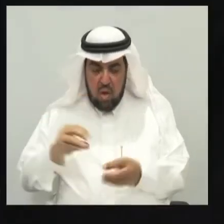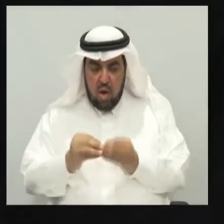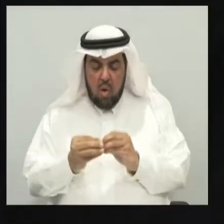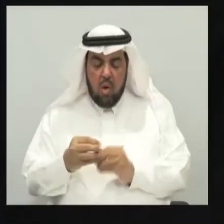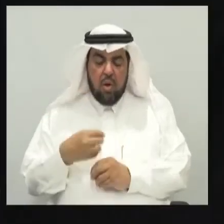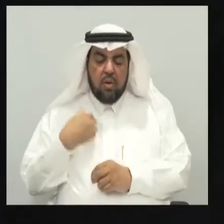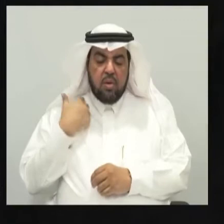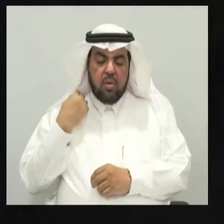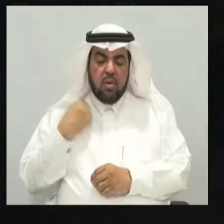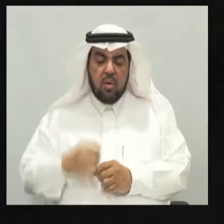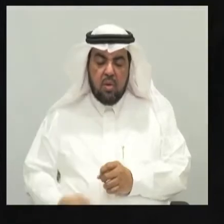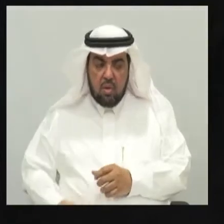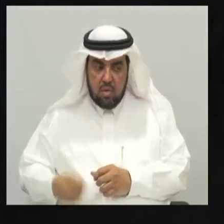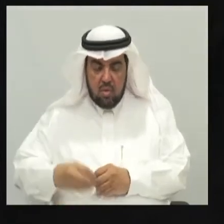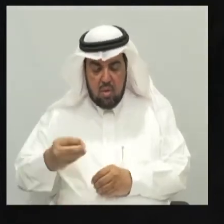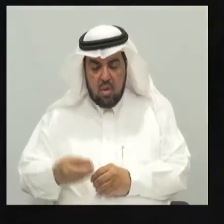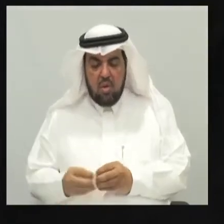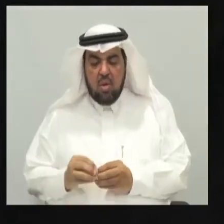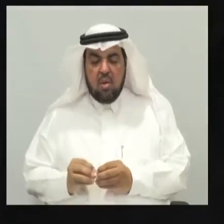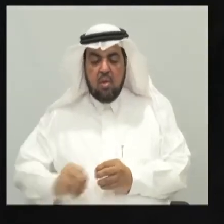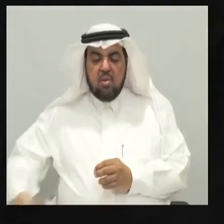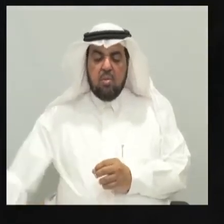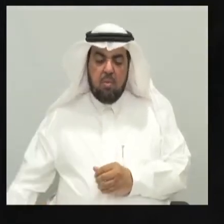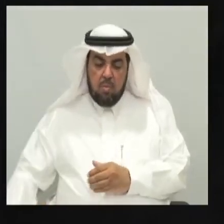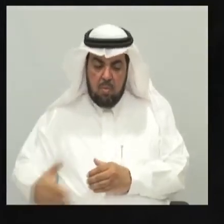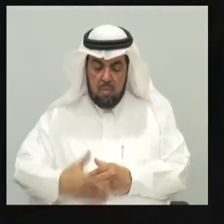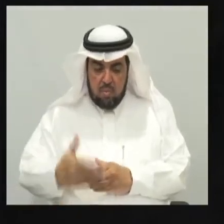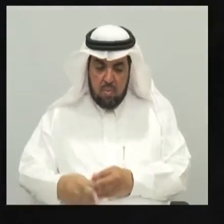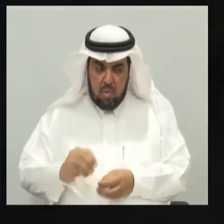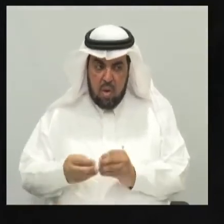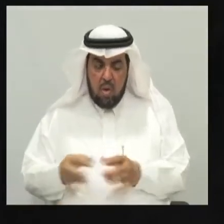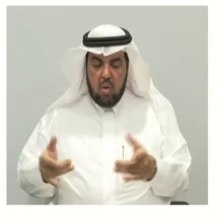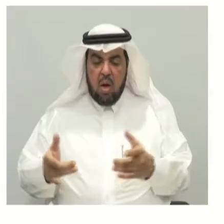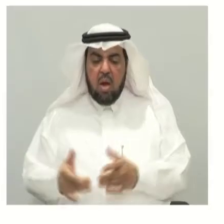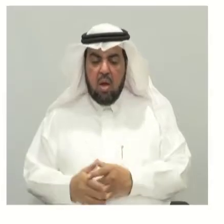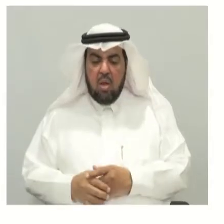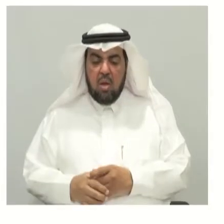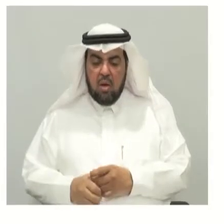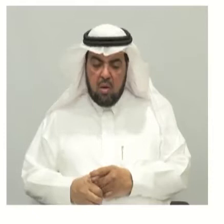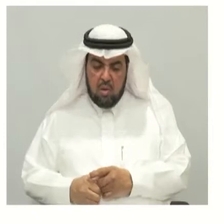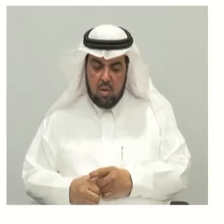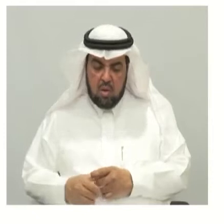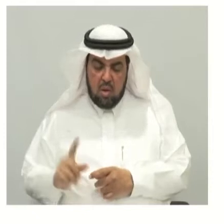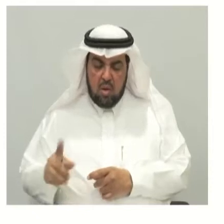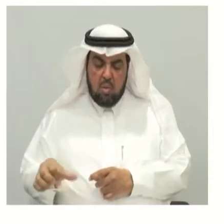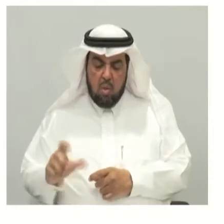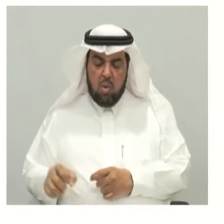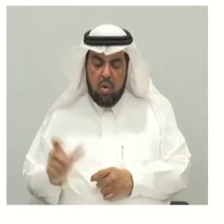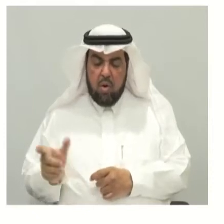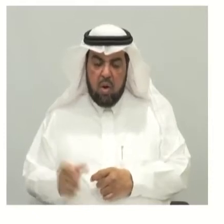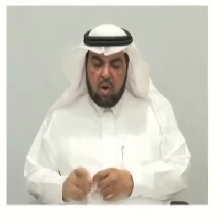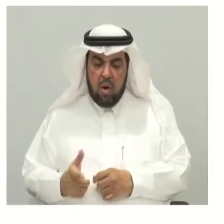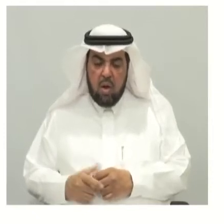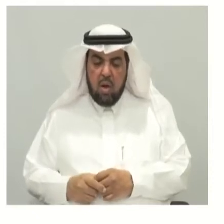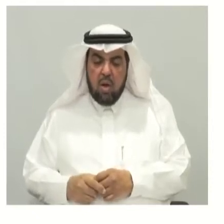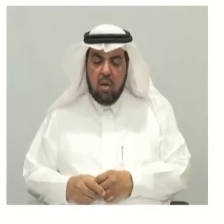أو لنرسخ هذه الألوان ماذا يعني لي. ثم اللون الأخضر البور، ماذا يعني لي اللون الأخضر؟ يعني لي